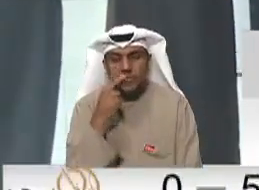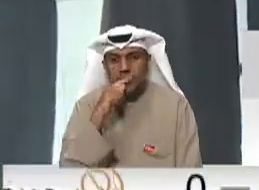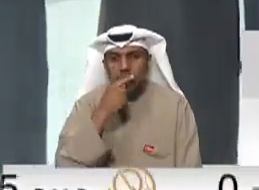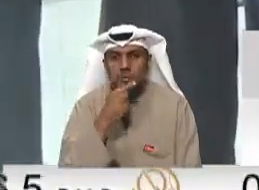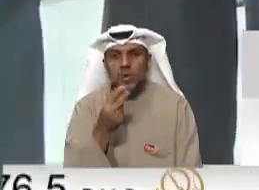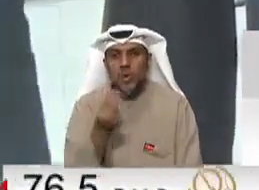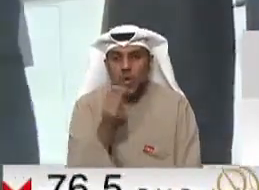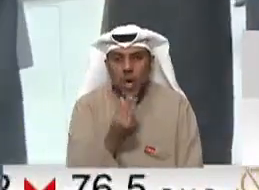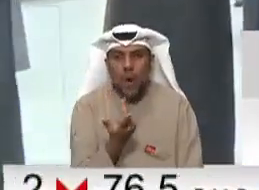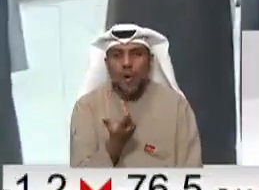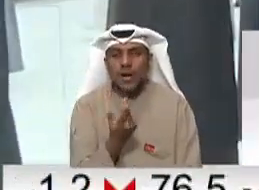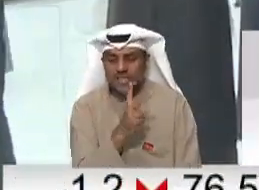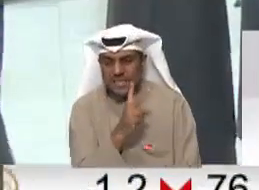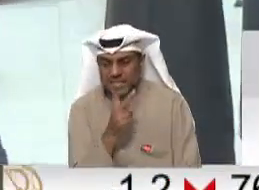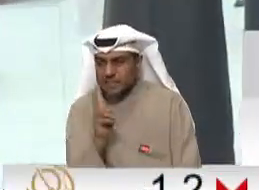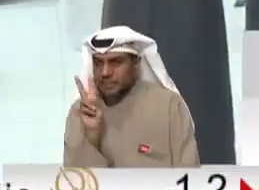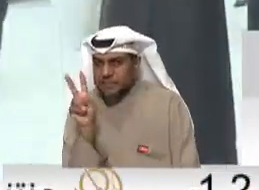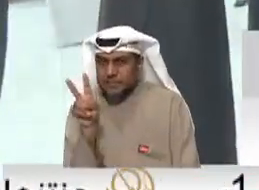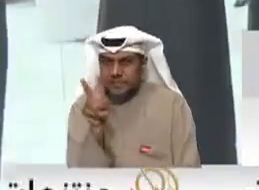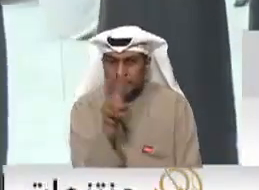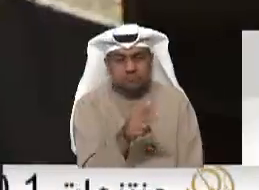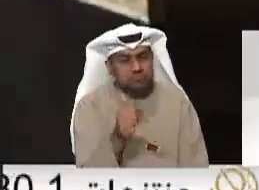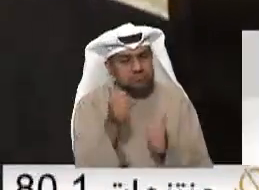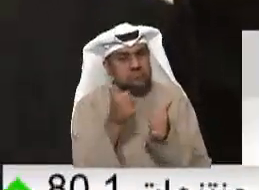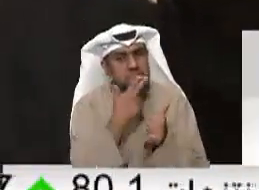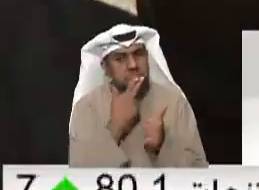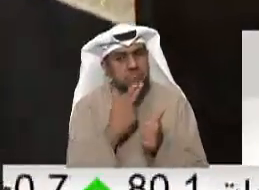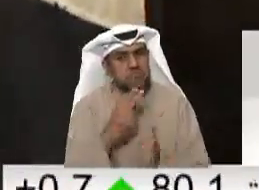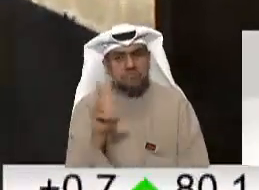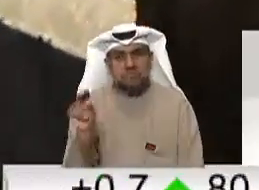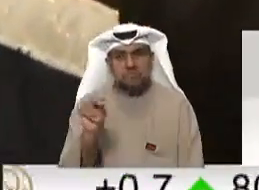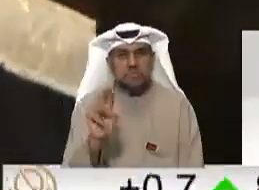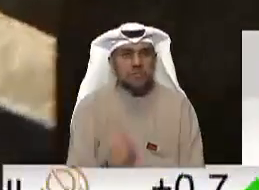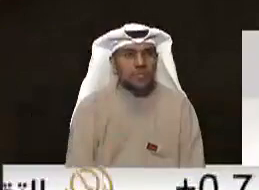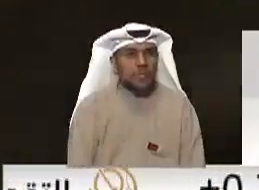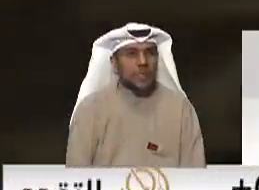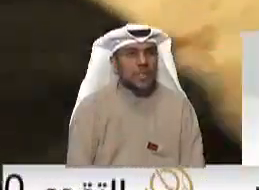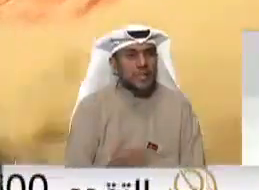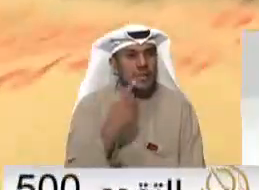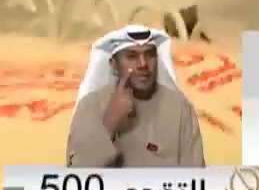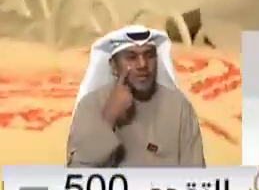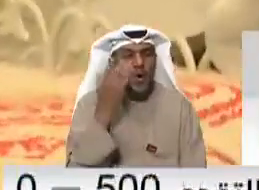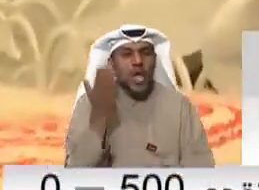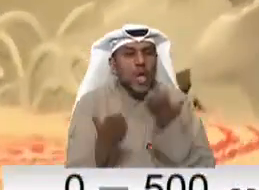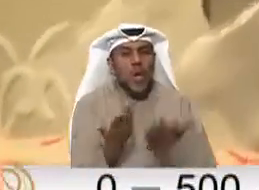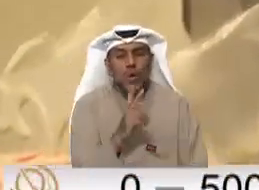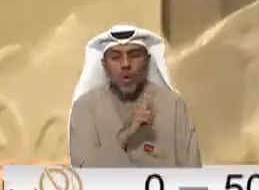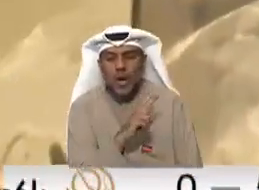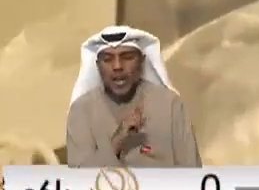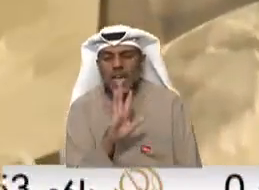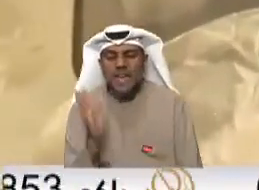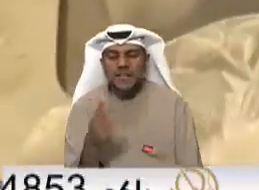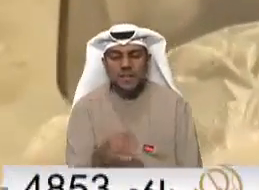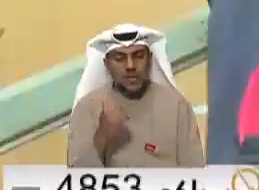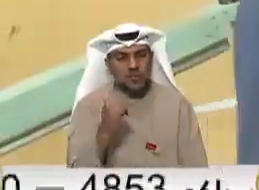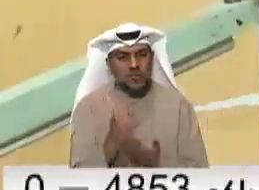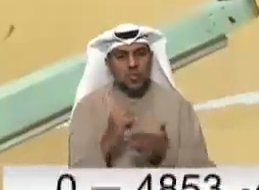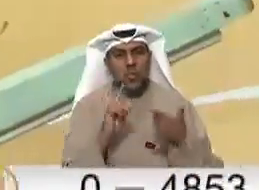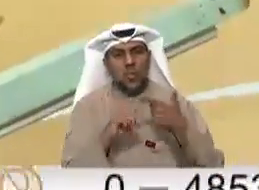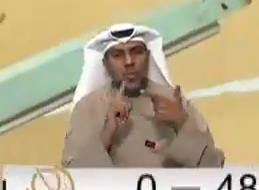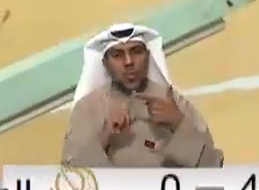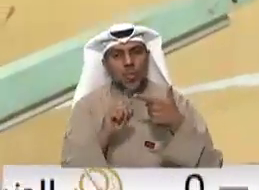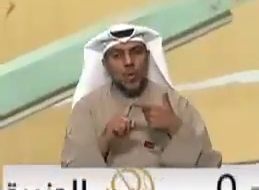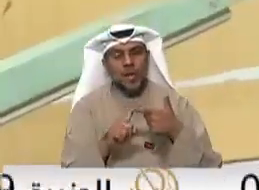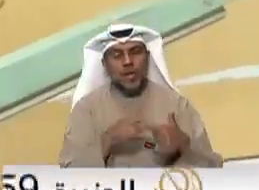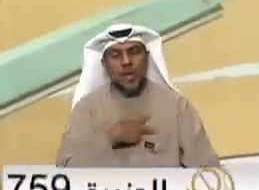القهوة والأمور الثانية. حملة متابعة أسعار السلع تأتي ضمن تعليمات وكيل وزارة التجارة